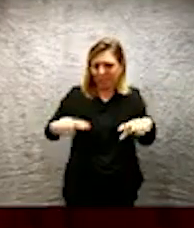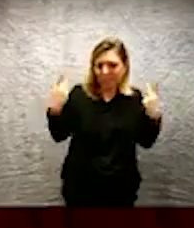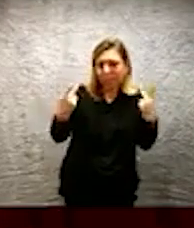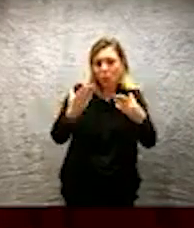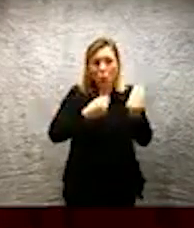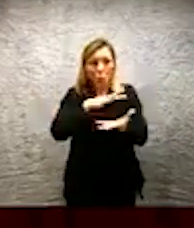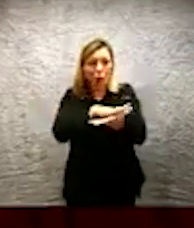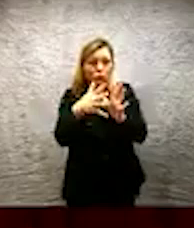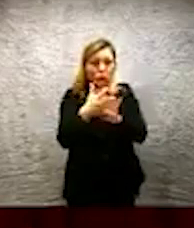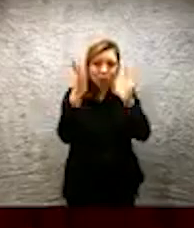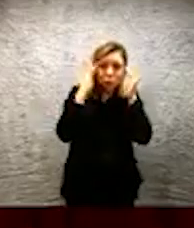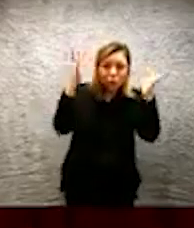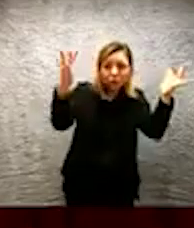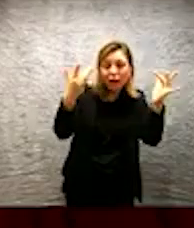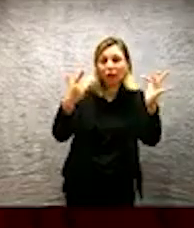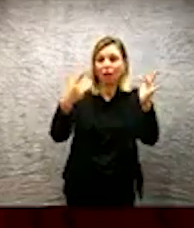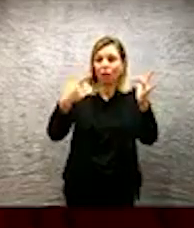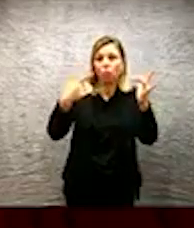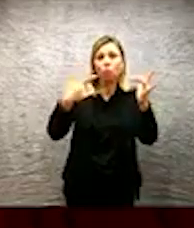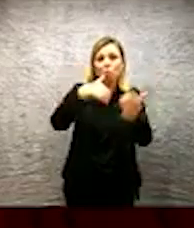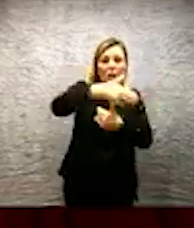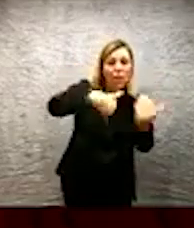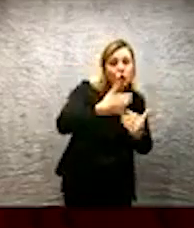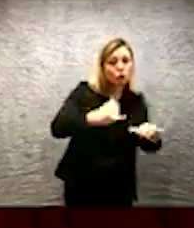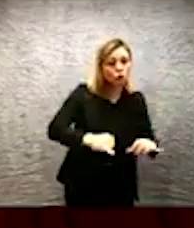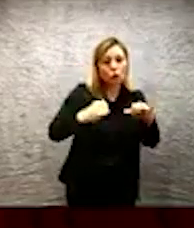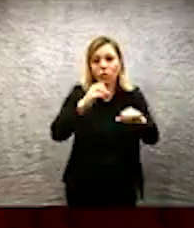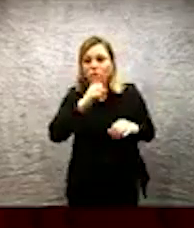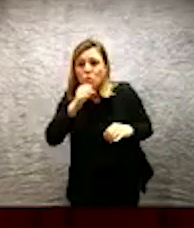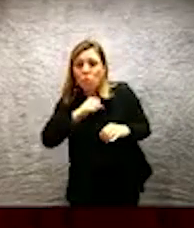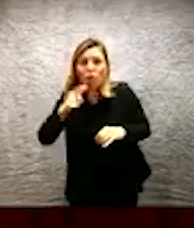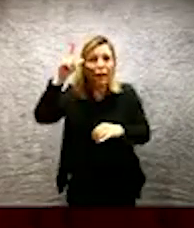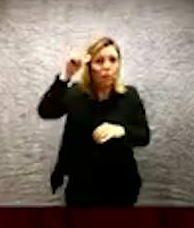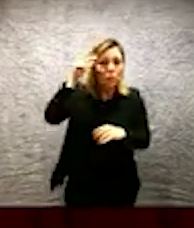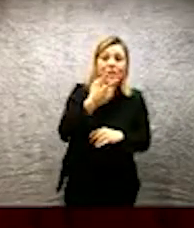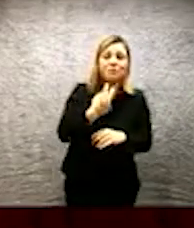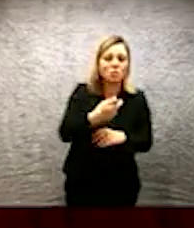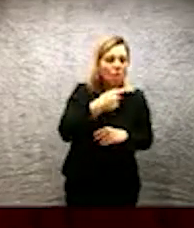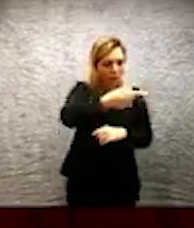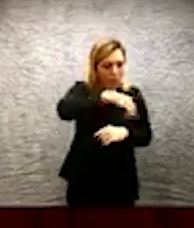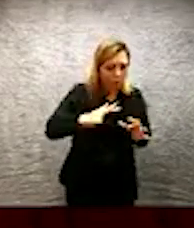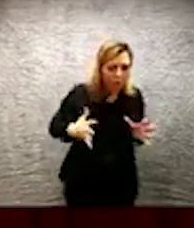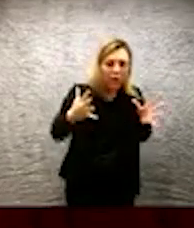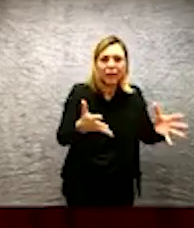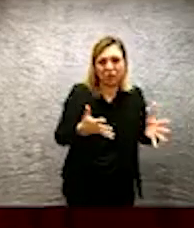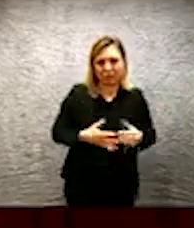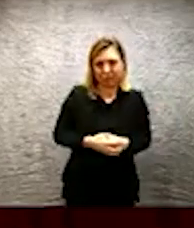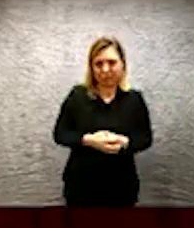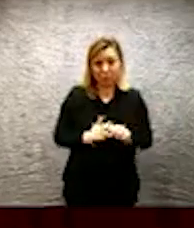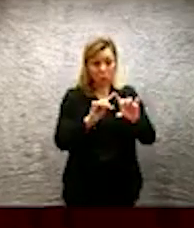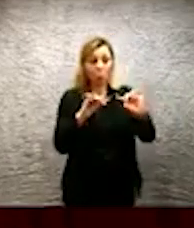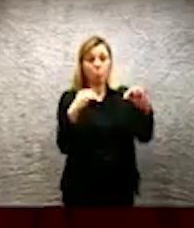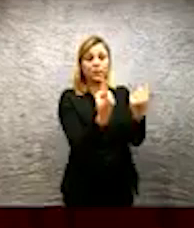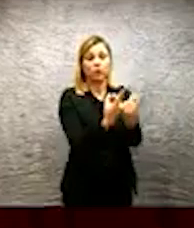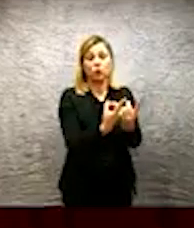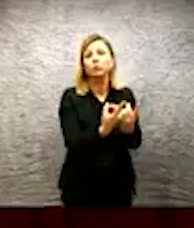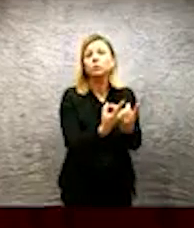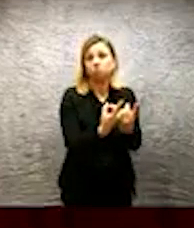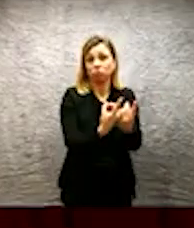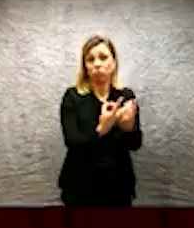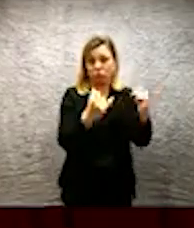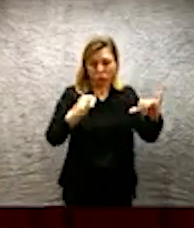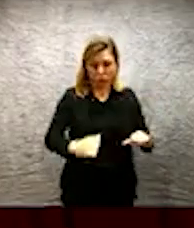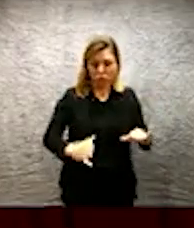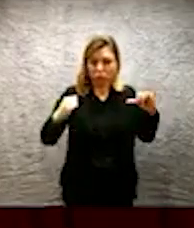associatif, culturel, intergénérationnel, républicain et citoyen. Donc le comité des jeunes est aussi